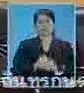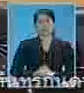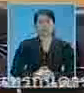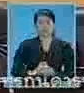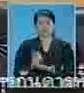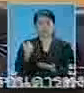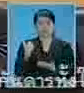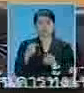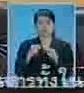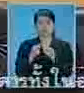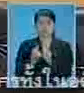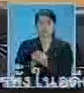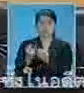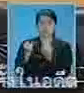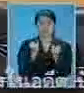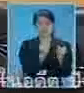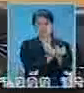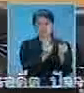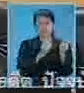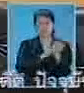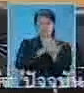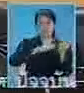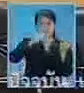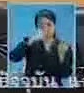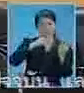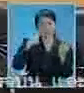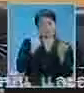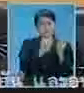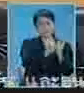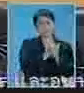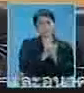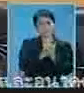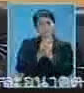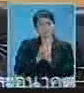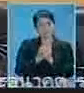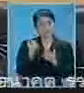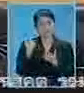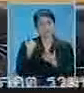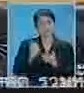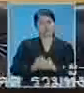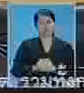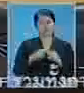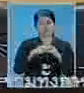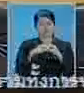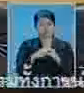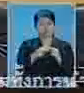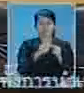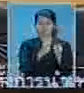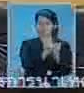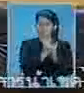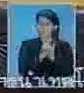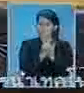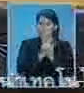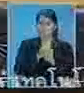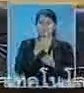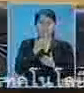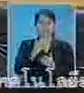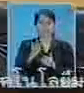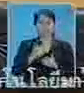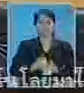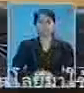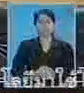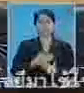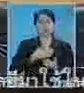นิทสนมใกล้ชิดแล้วก็ช่วยเหลือเราในทุกๆครั้งที่เรามีวิกฤตโดยมาโดยตลอดแล้วเราก็ยัง